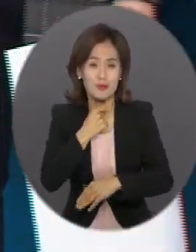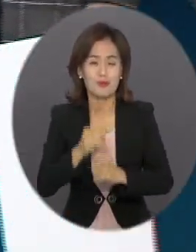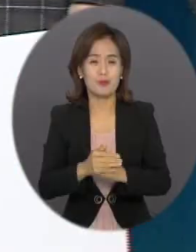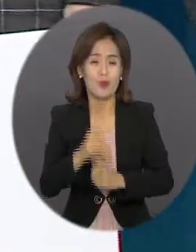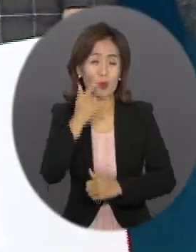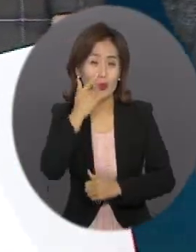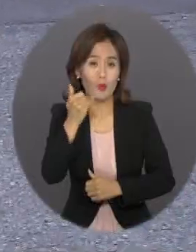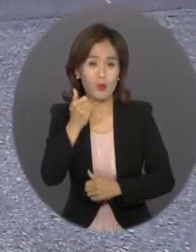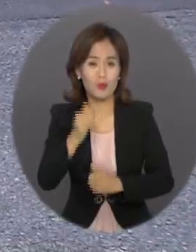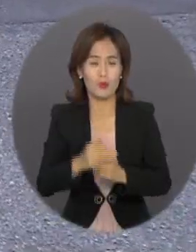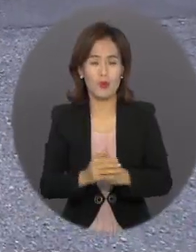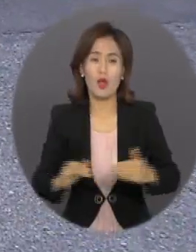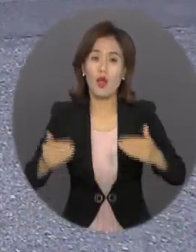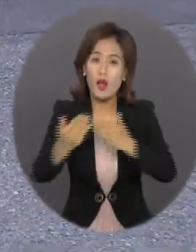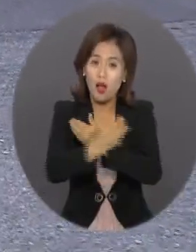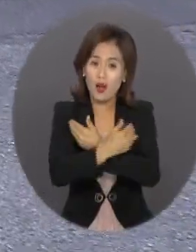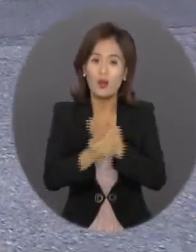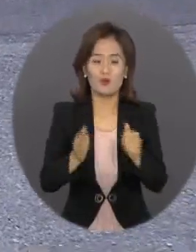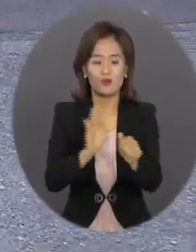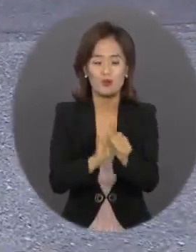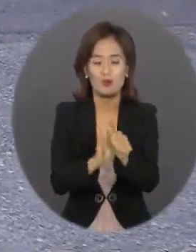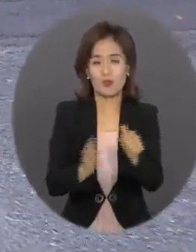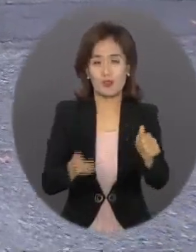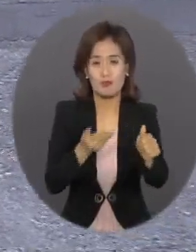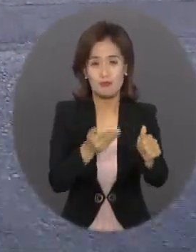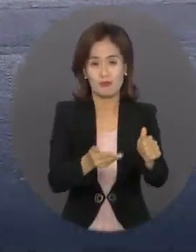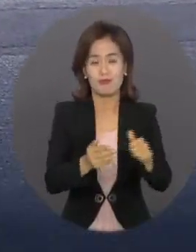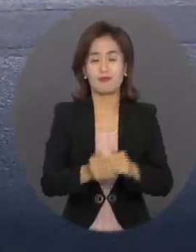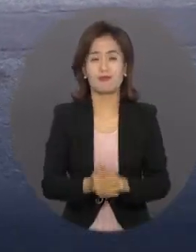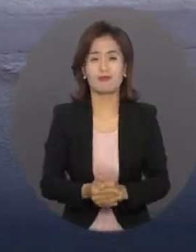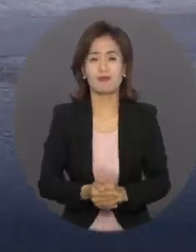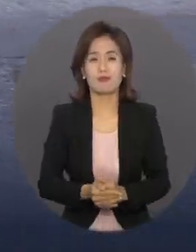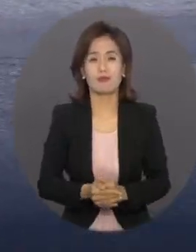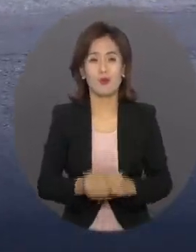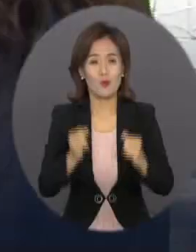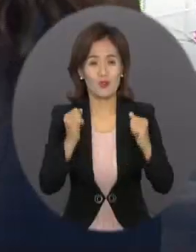학부모들은 수험생을 힘껏 끌어안아주며 격려했습니다.